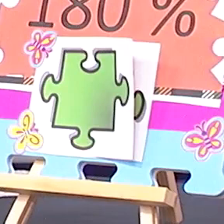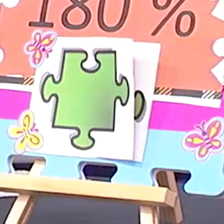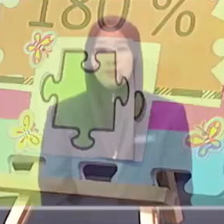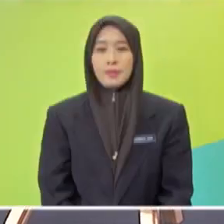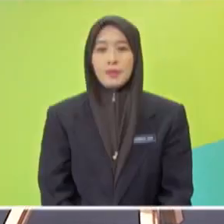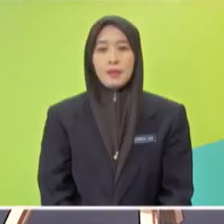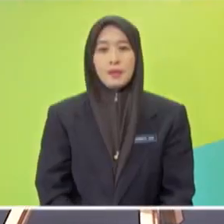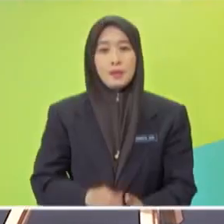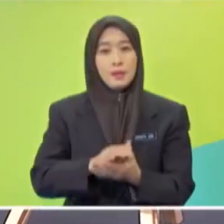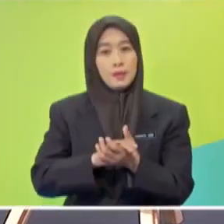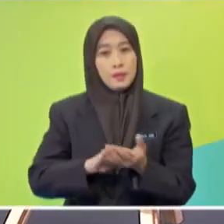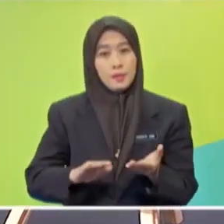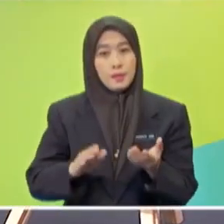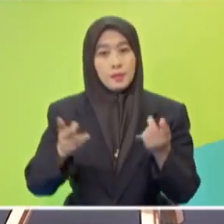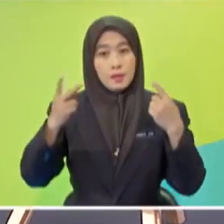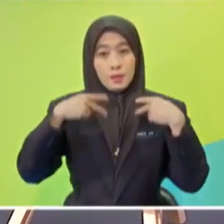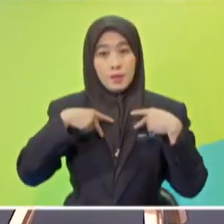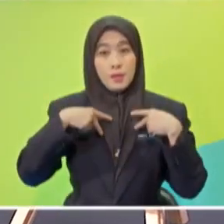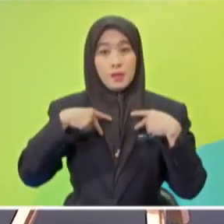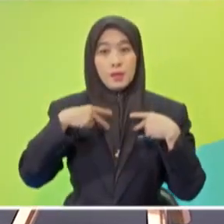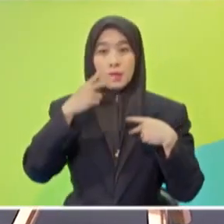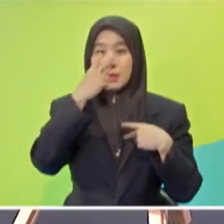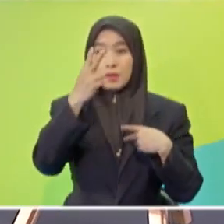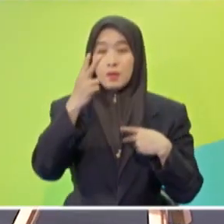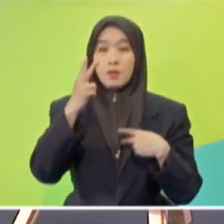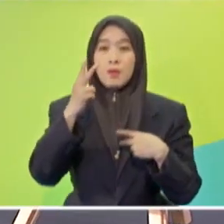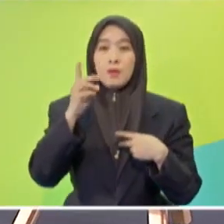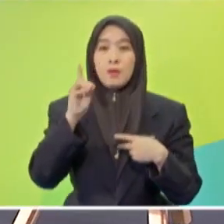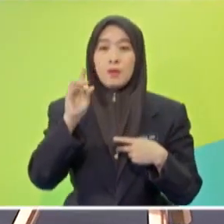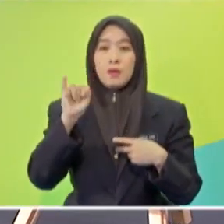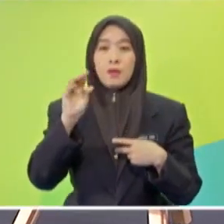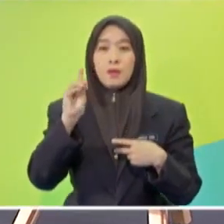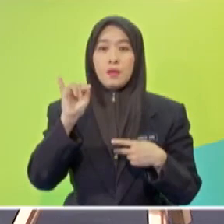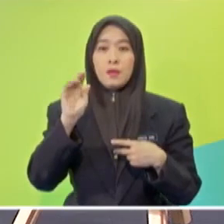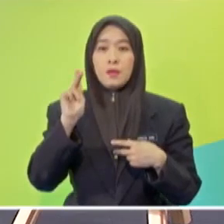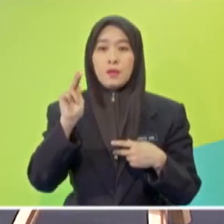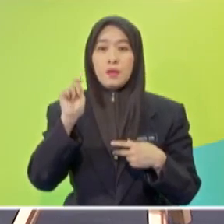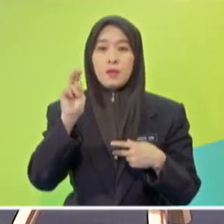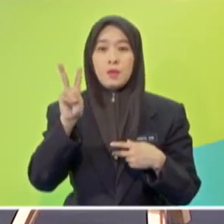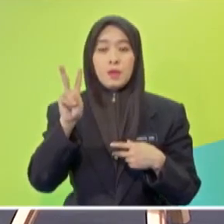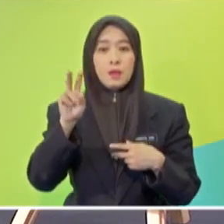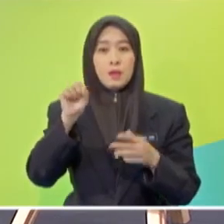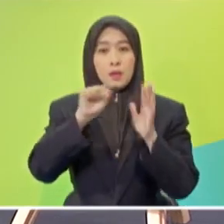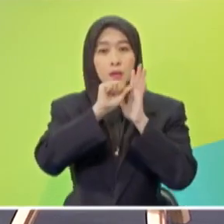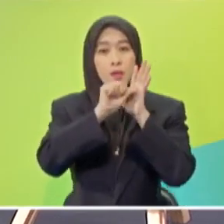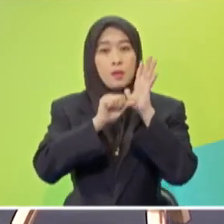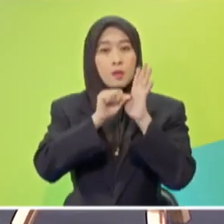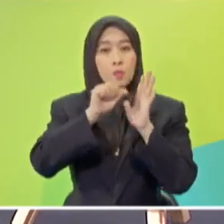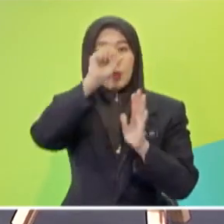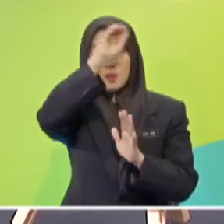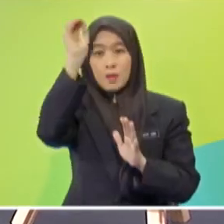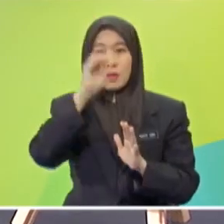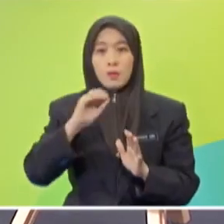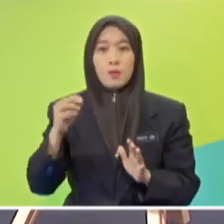selamat kembali menonton Didik TVM saya simbol peratus kita akan belajar bersama-sama hari ini dan